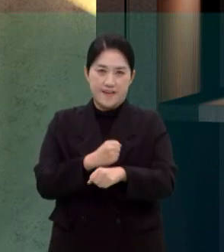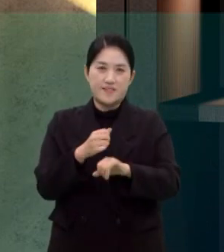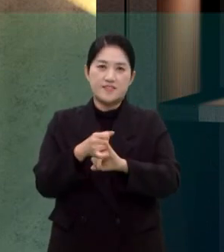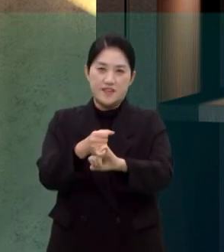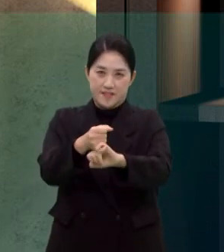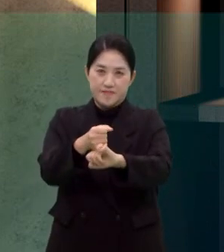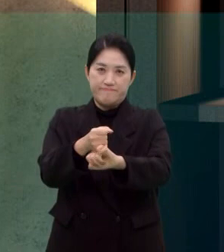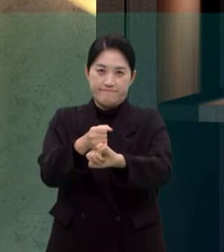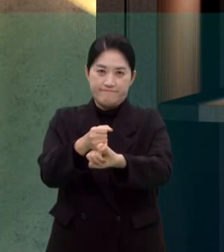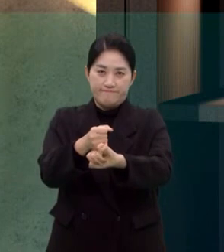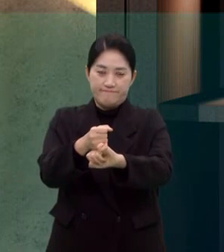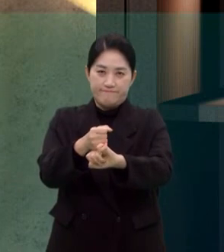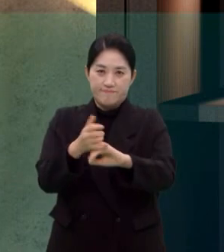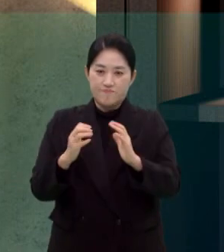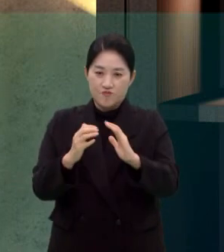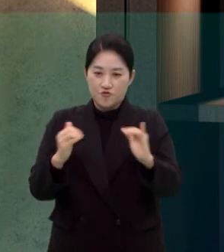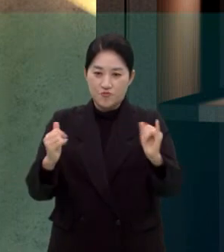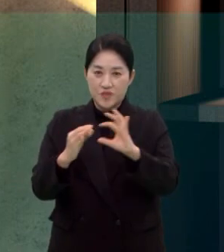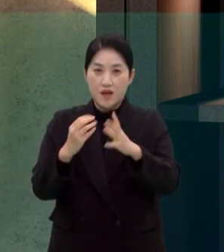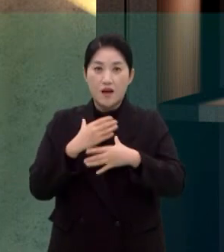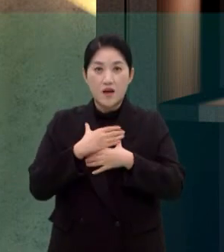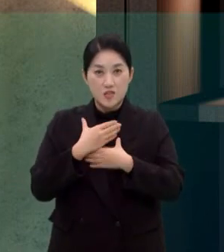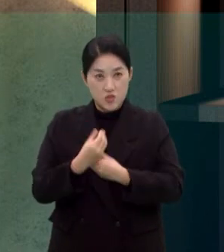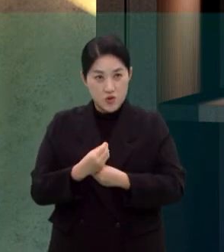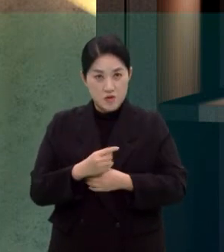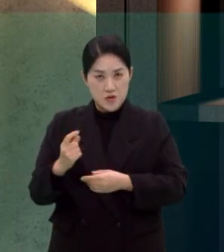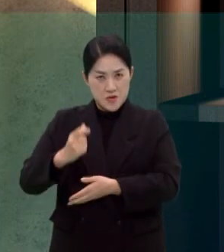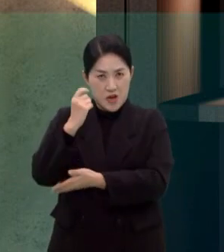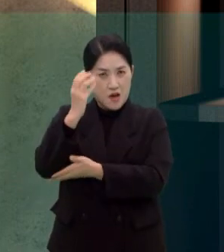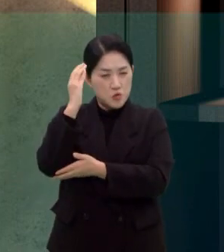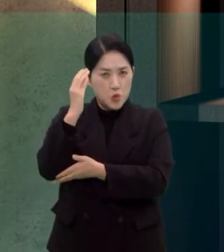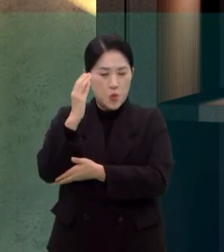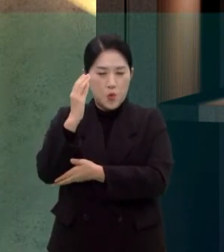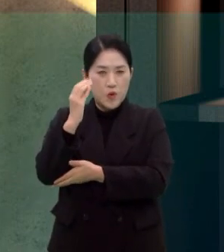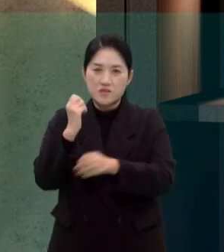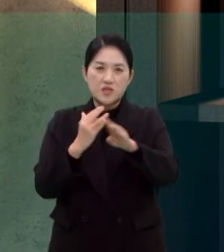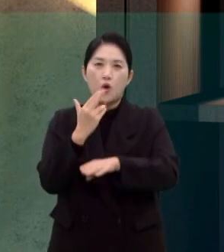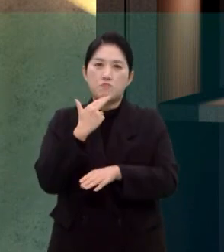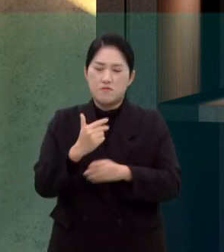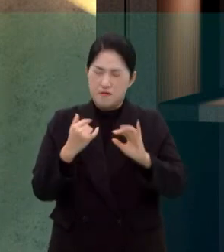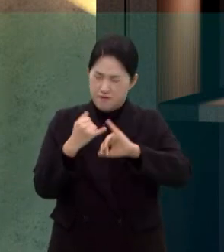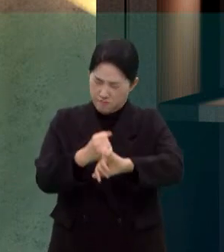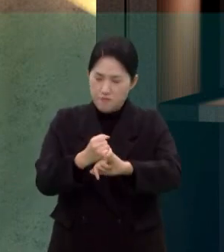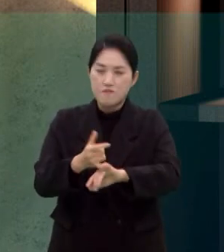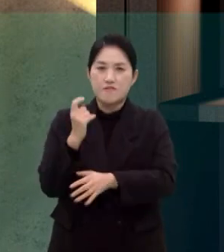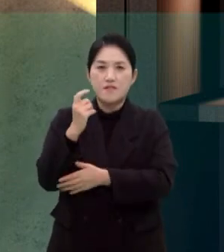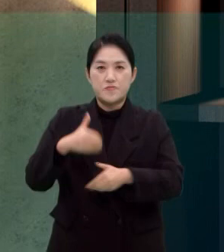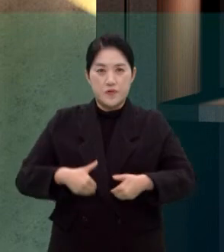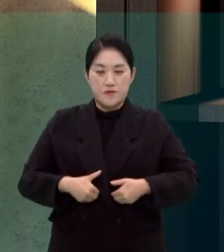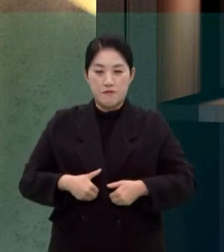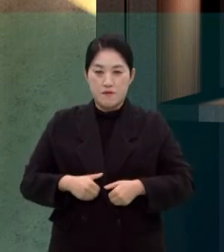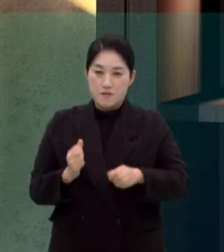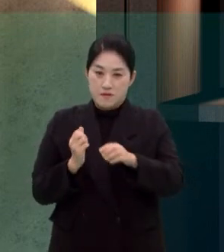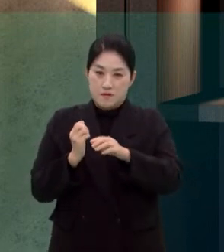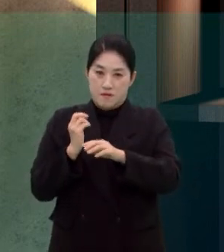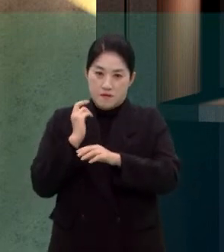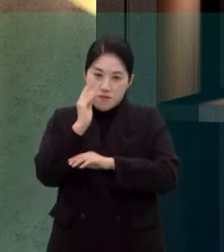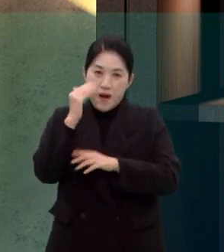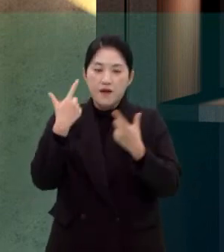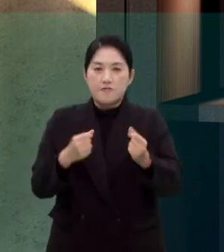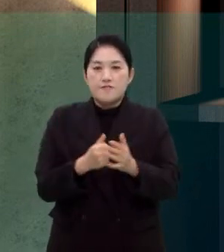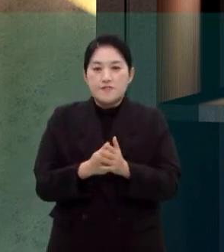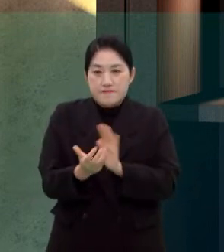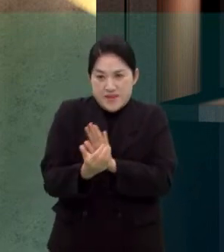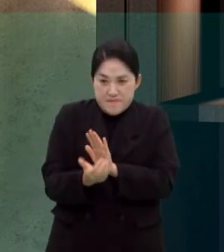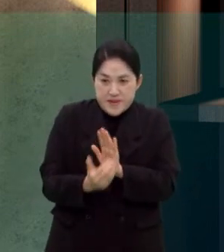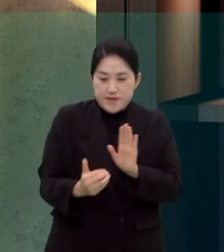국민의 안전은 아무리 강조해도 지나치지 않습니다. 과하다 싶을 정도로 예방하고 또